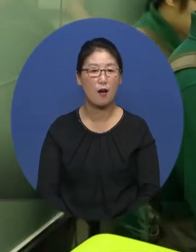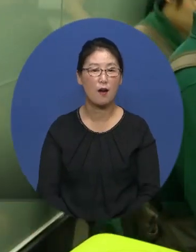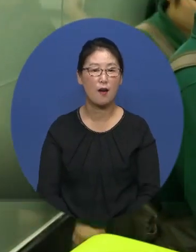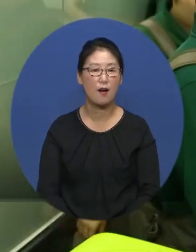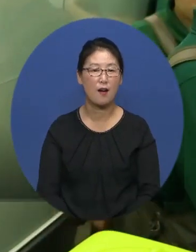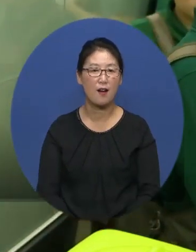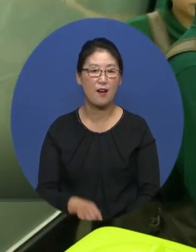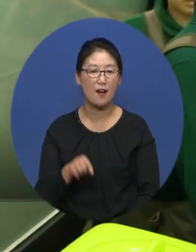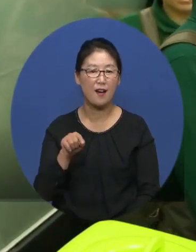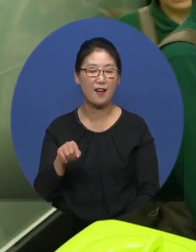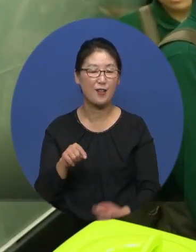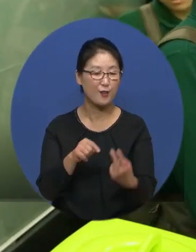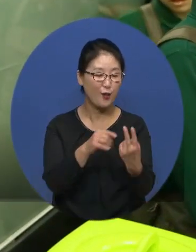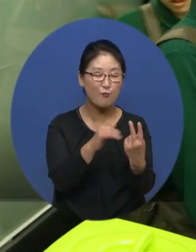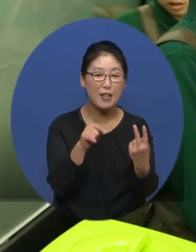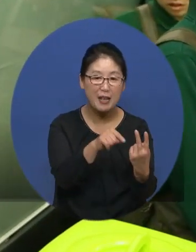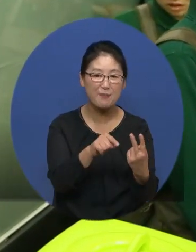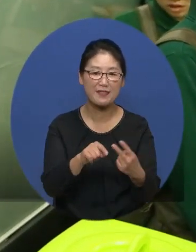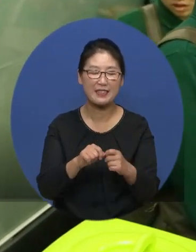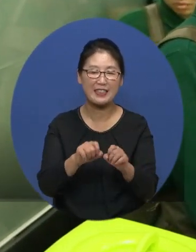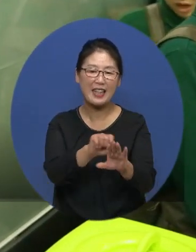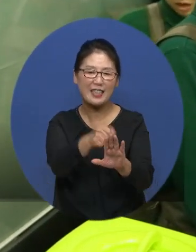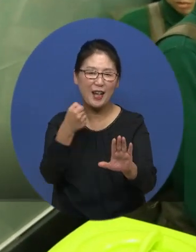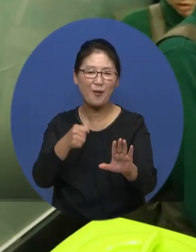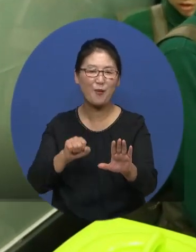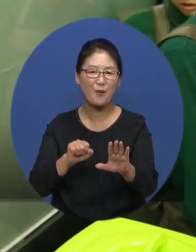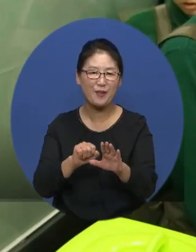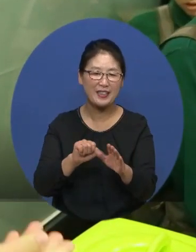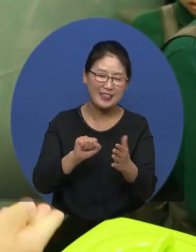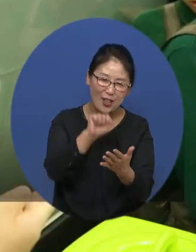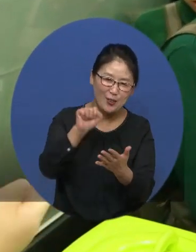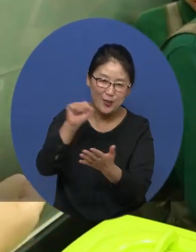이두 분은 냉장고 청소하고요.